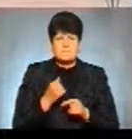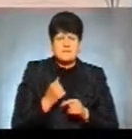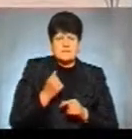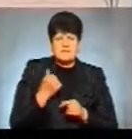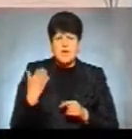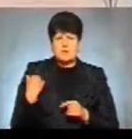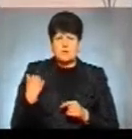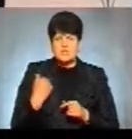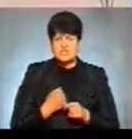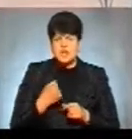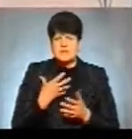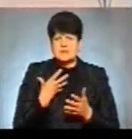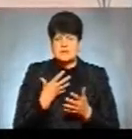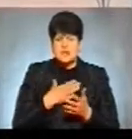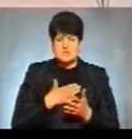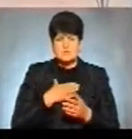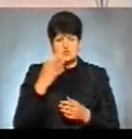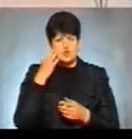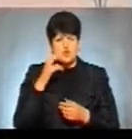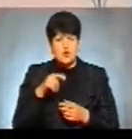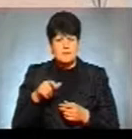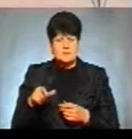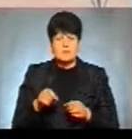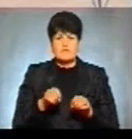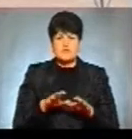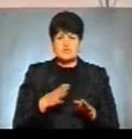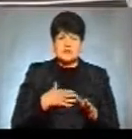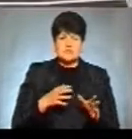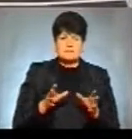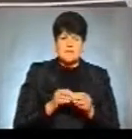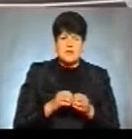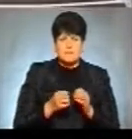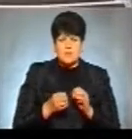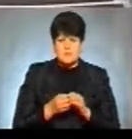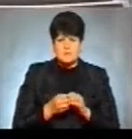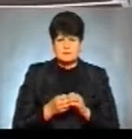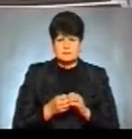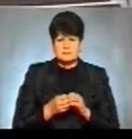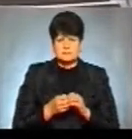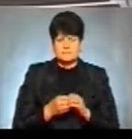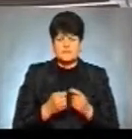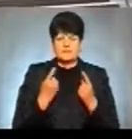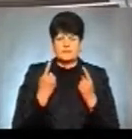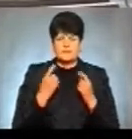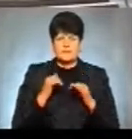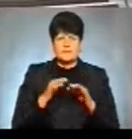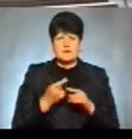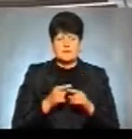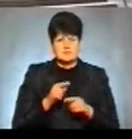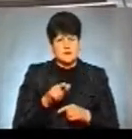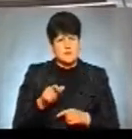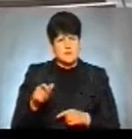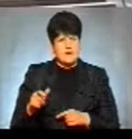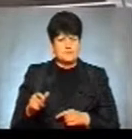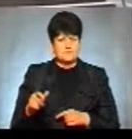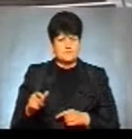нашим чорнобильцям по вирішенню наших спільних проблем. Подвиг цих людей